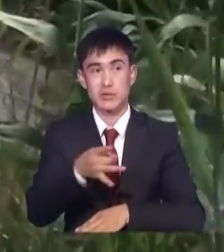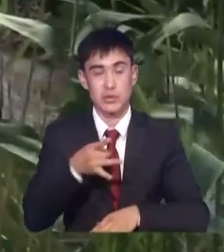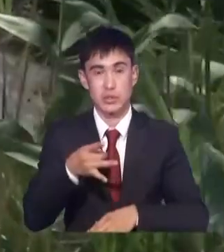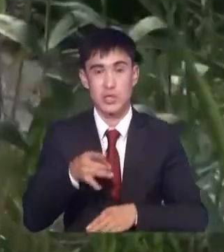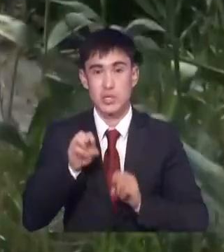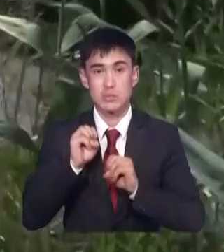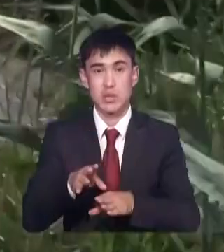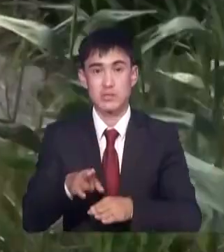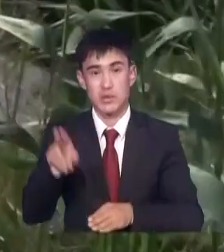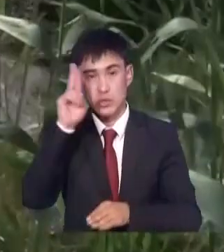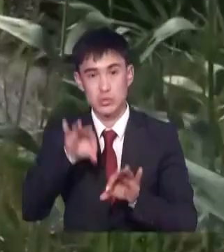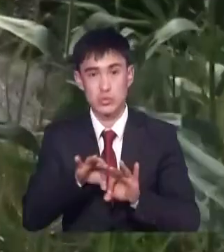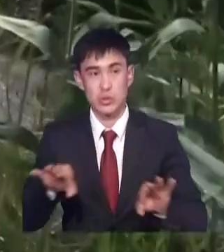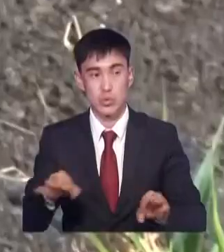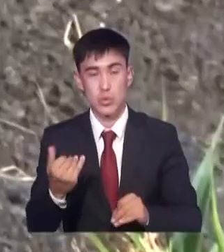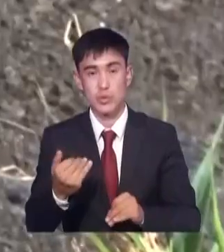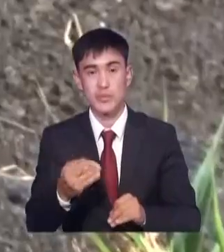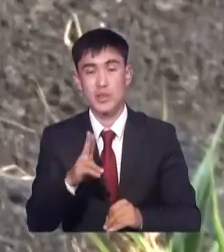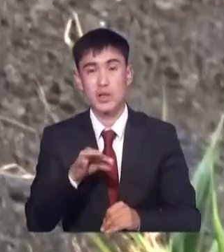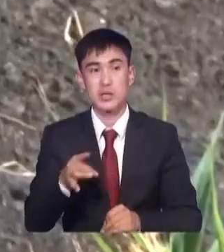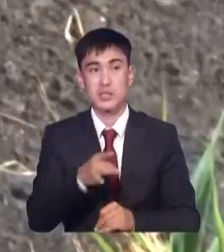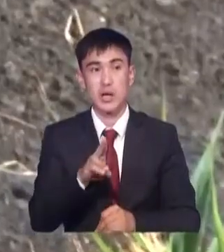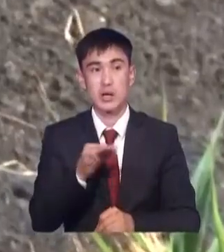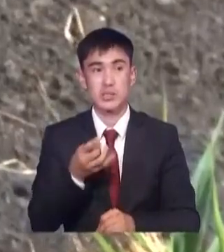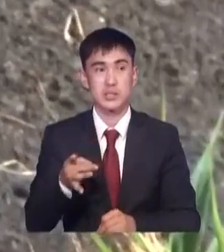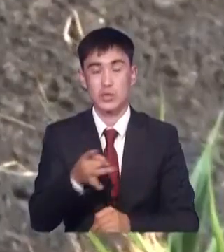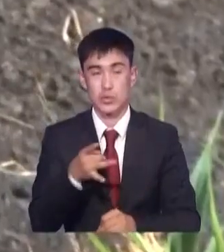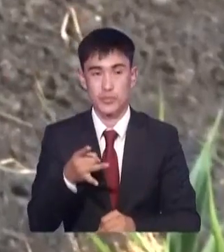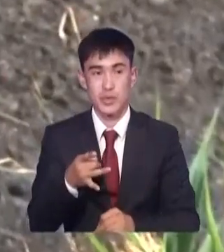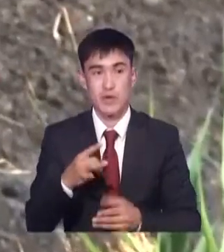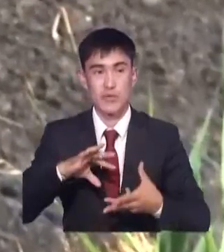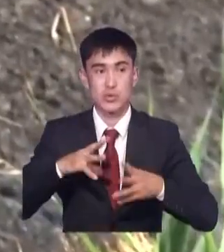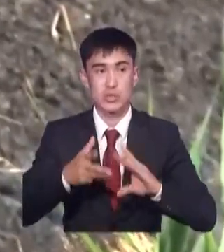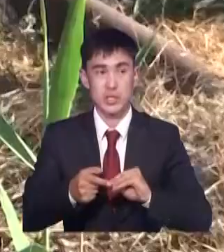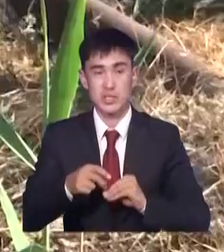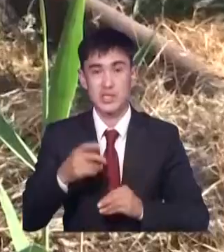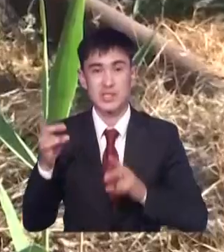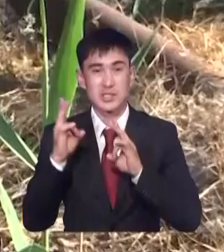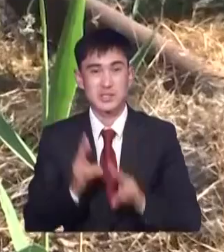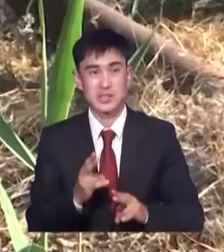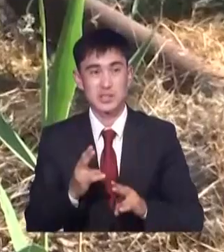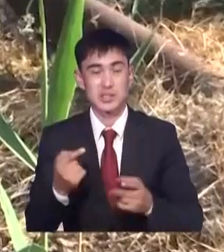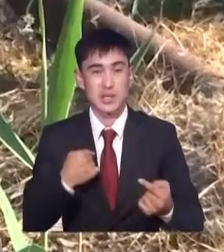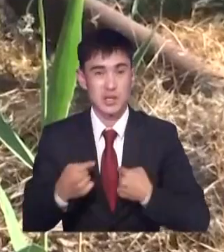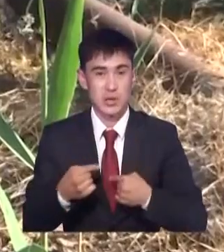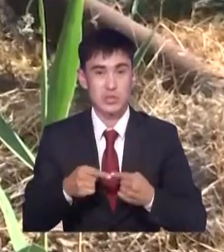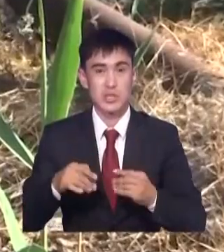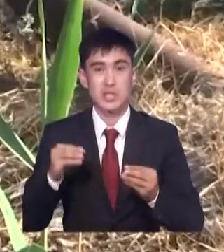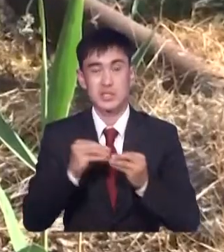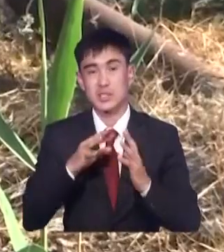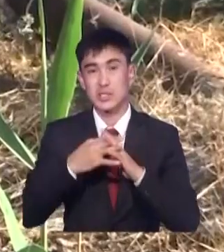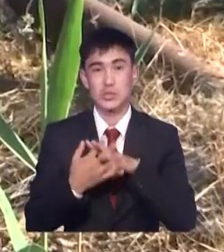района сбрасываются канализационные отходы Талгарского и Карасайского районов. В результате страдают жители порядка 10 населенных